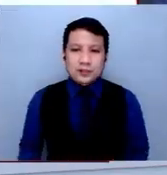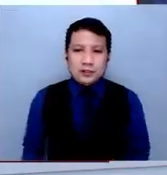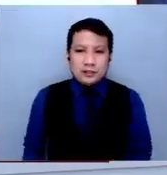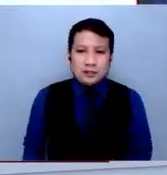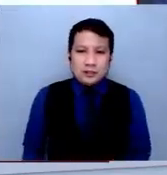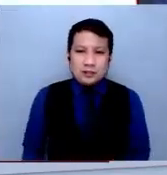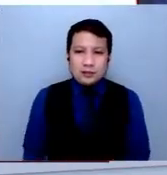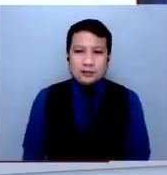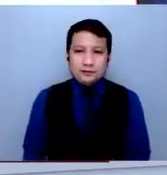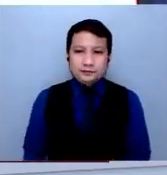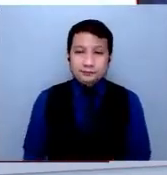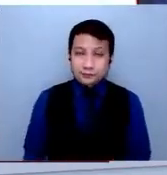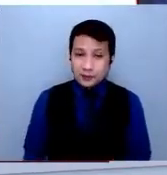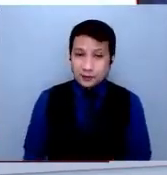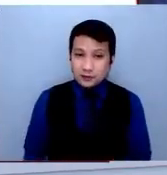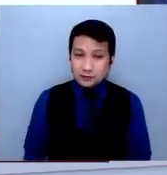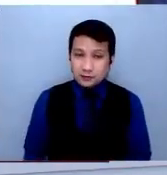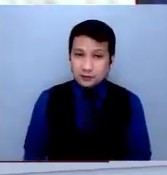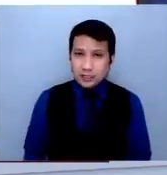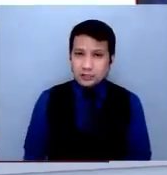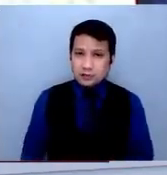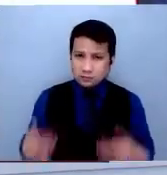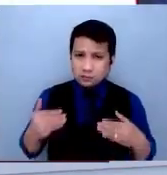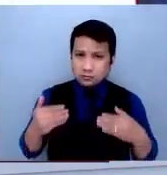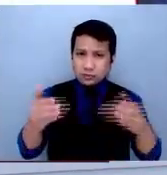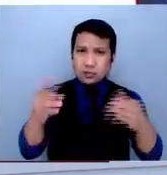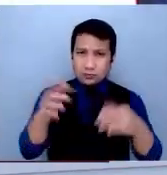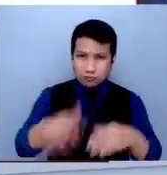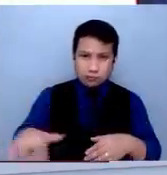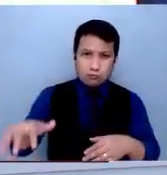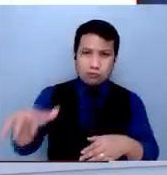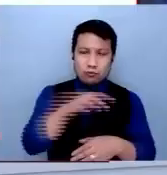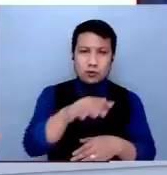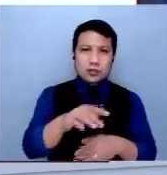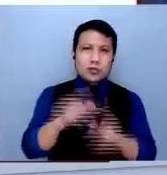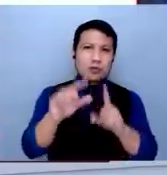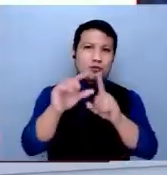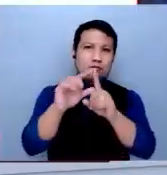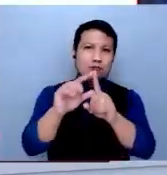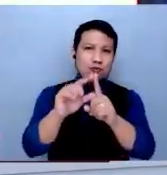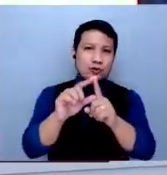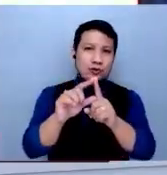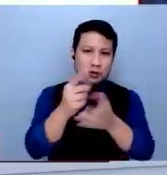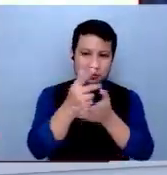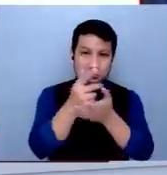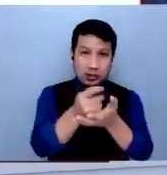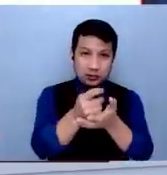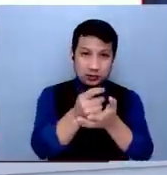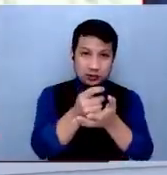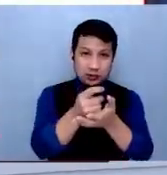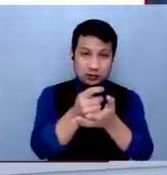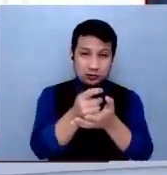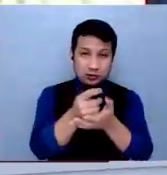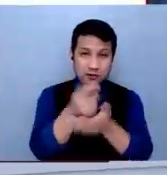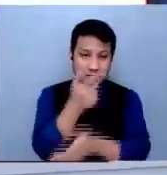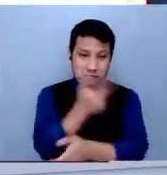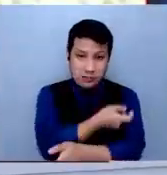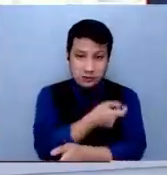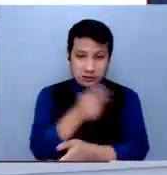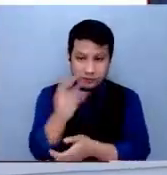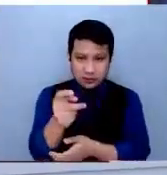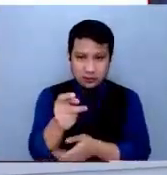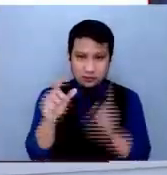Vaccine o bakuna? Ito ang isinusulong sa buong mundo bilang pangunahing solusyon sa kinakaharap nating pandemya dahil sa